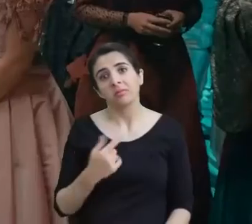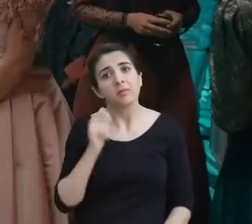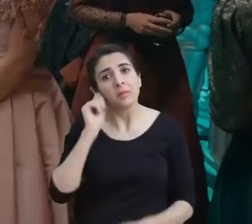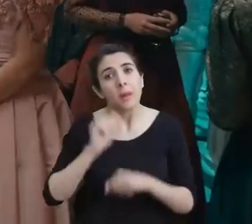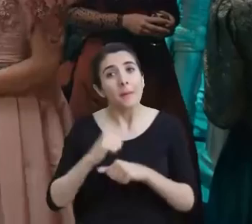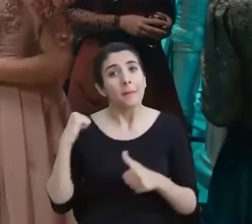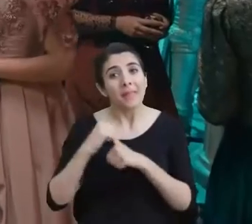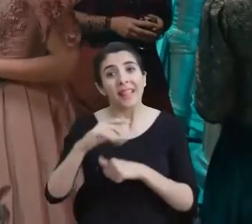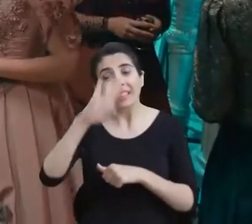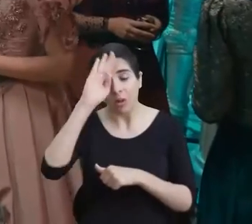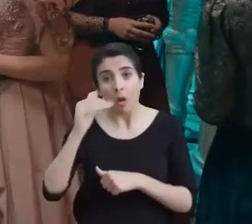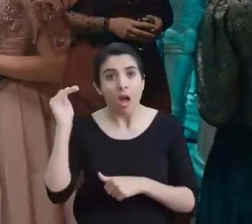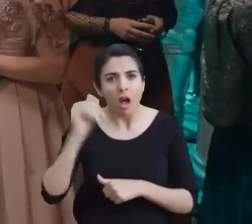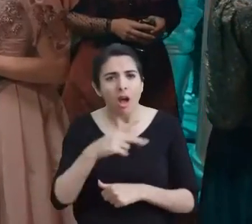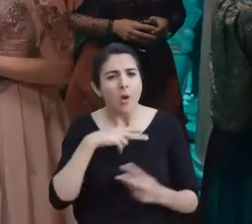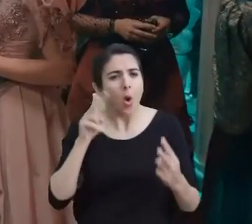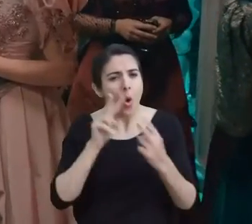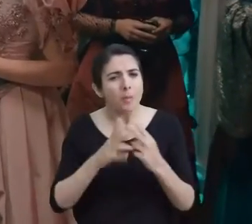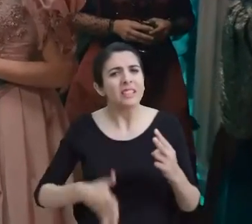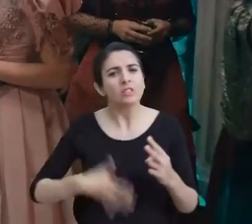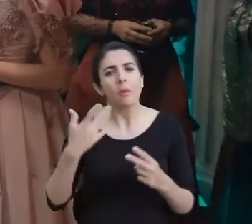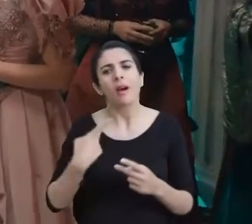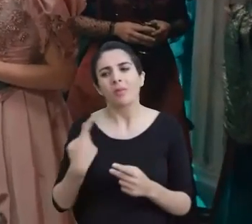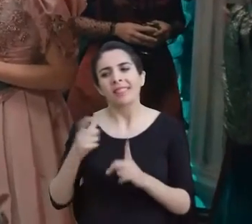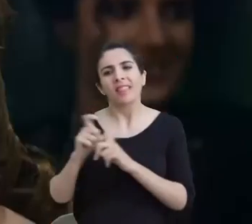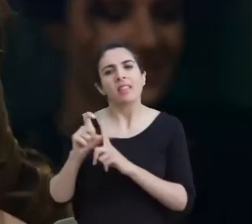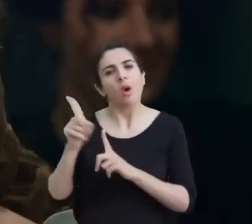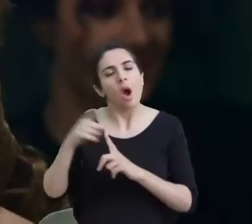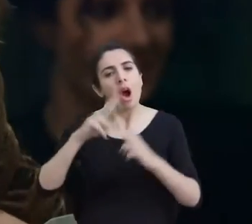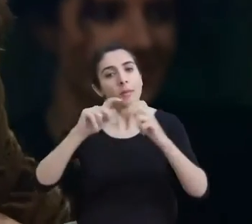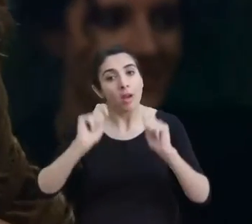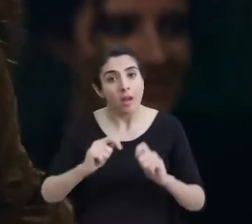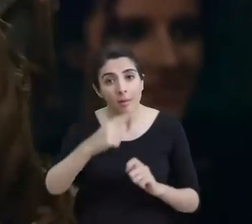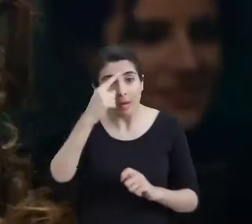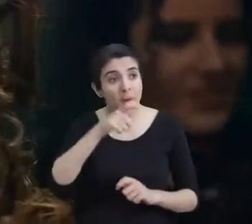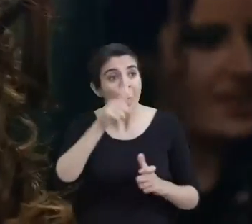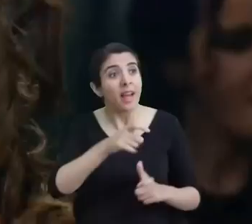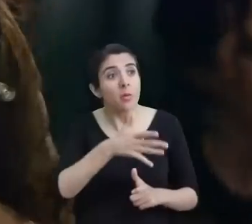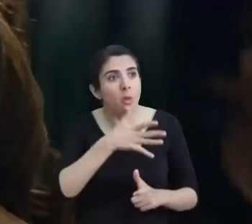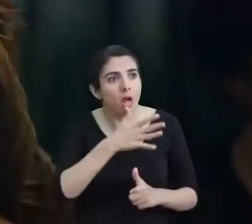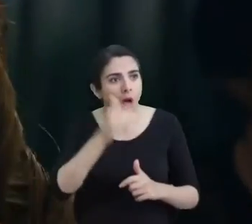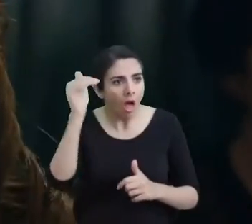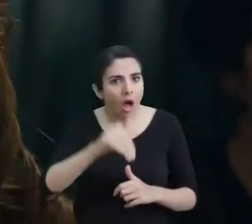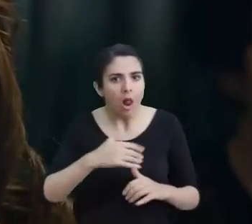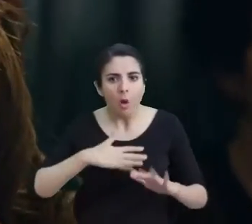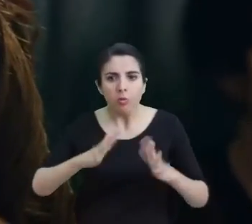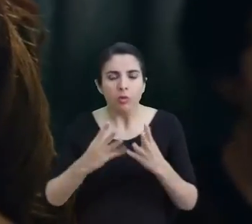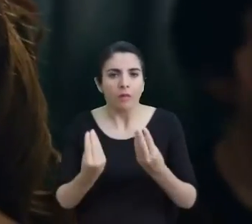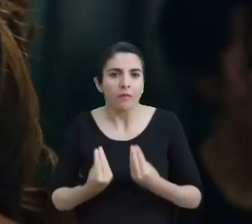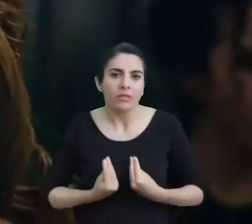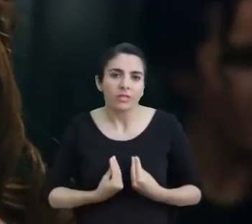Maazallah. Bir daha İstanbul'a indiğimde sizinle karşılaşmamak için dadımı araştırdı. Malum, bulunduğunuz yeri felakete